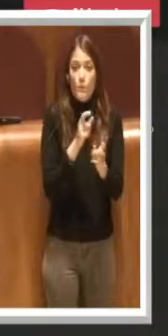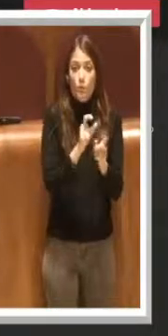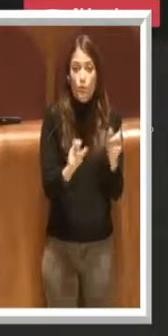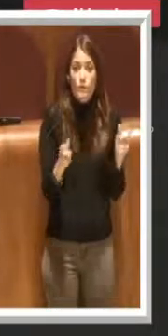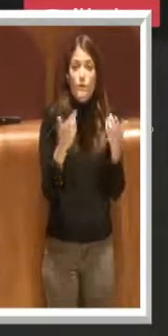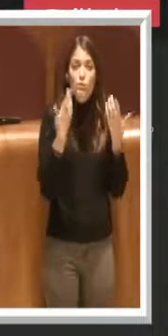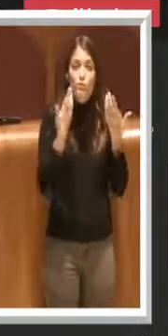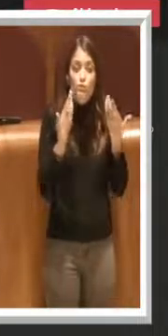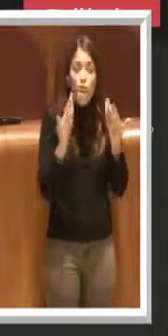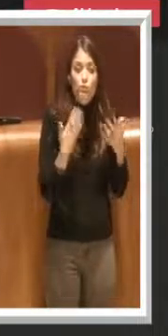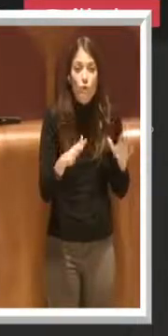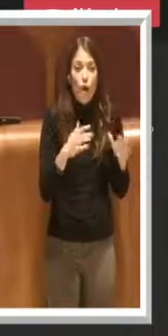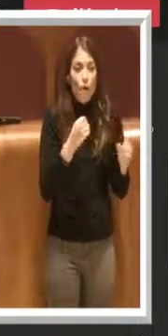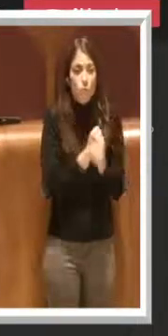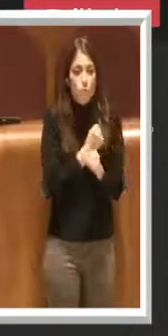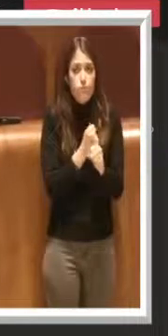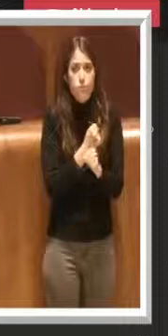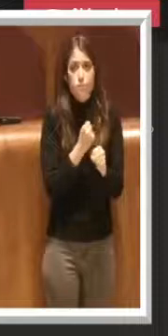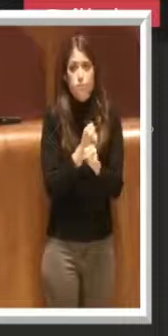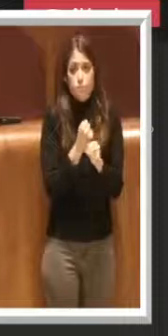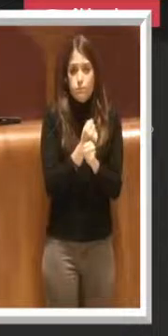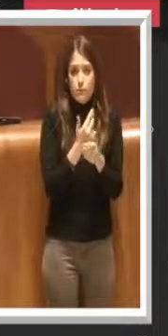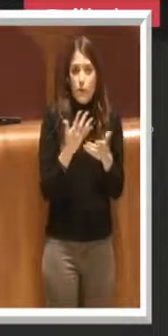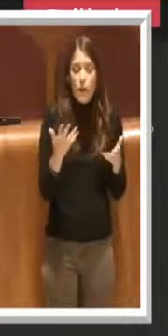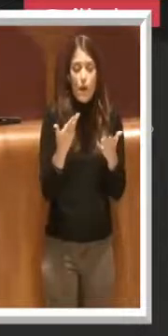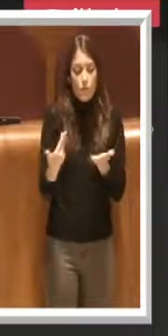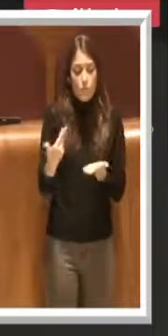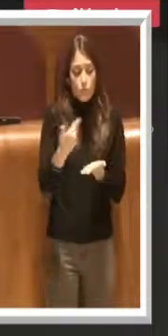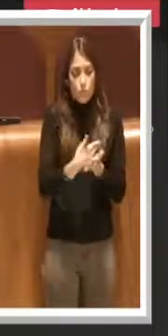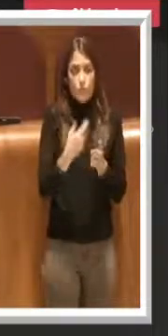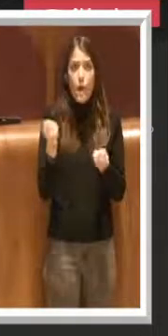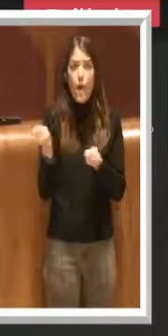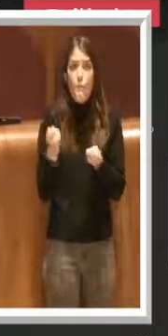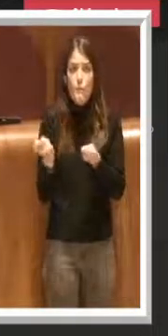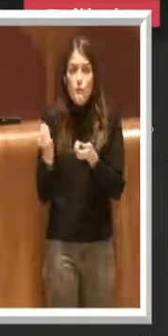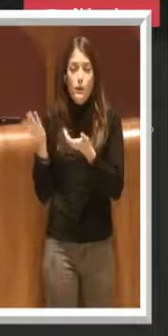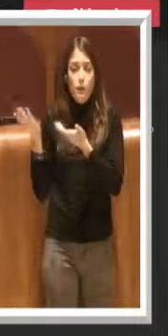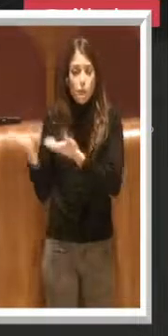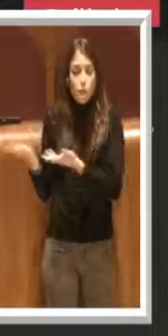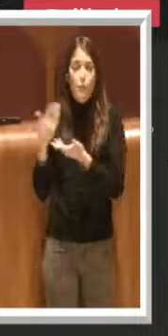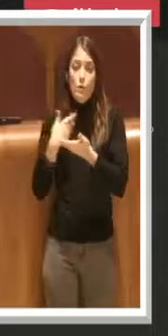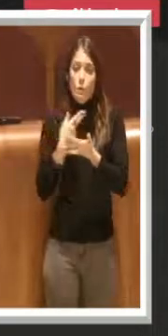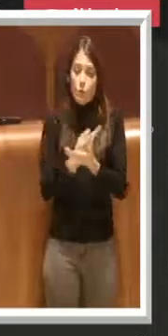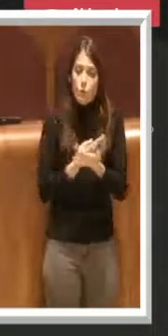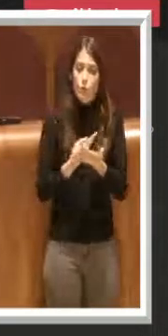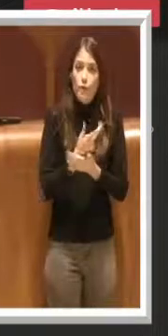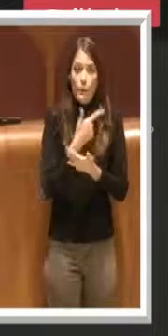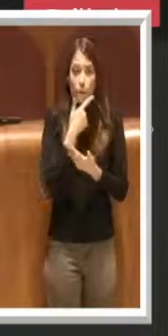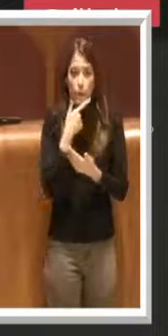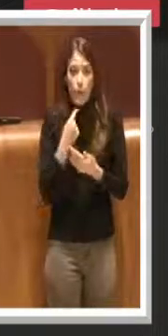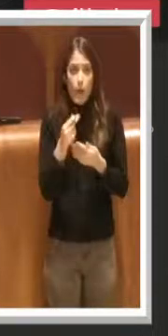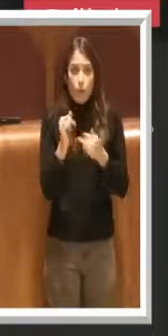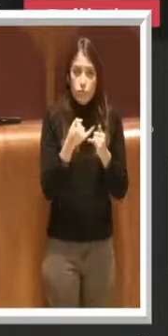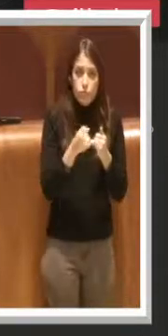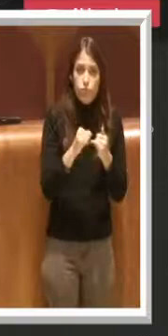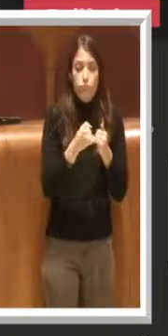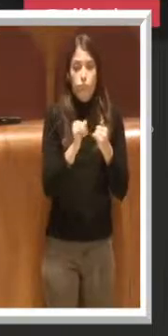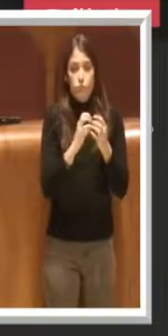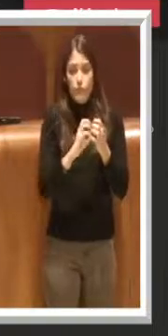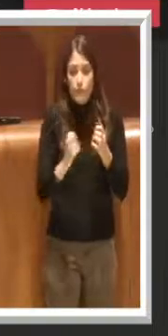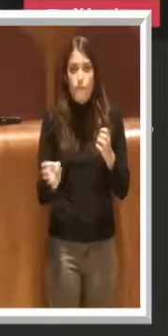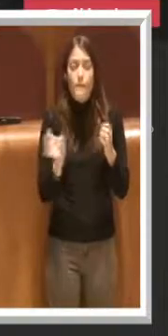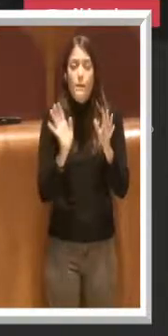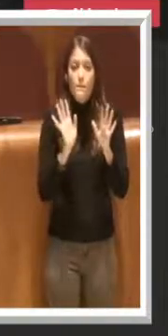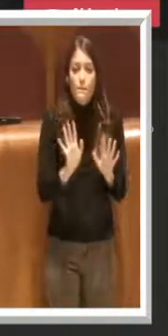fatto tantissimo e hanno quindi presentato all'amministrazione un progetto molto ben definito e dettagliato,